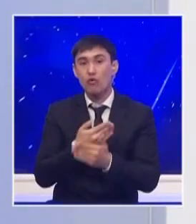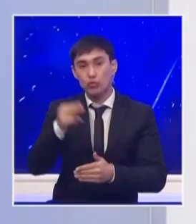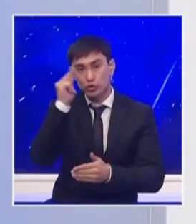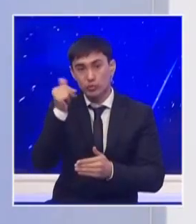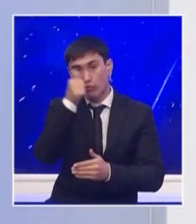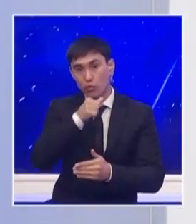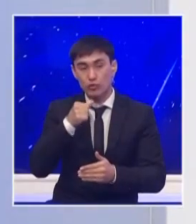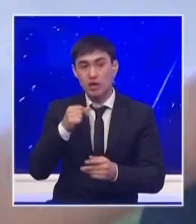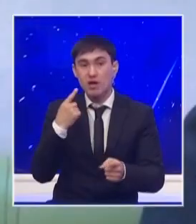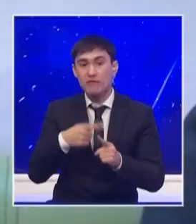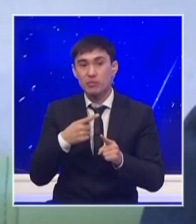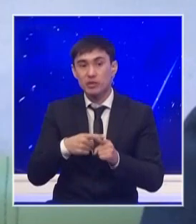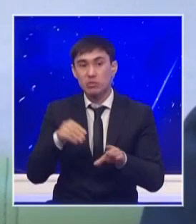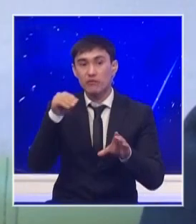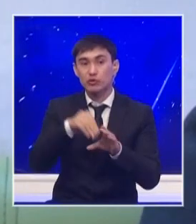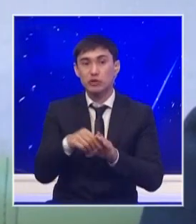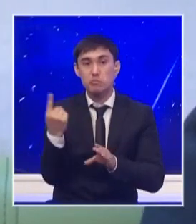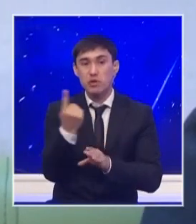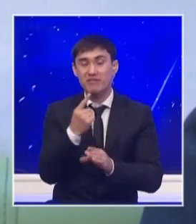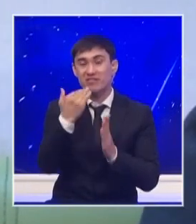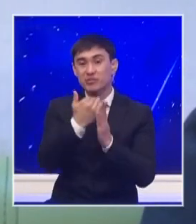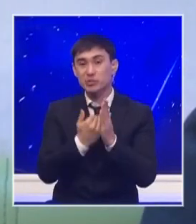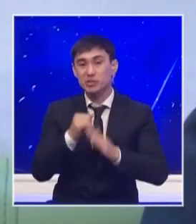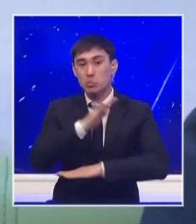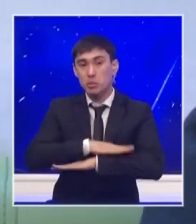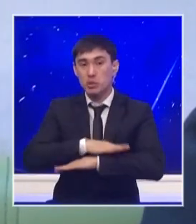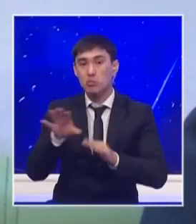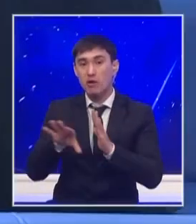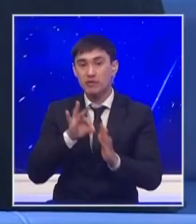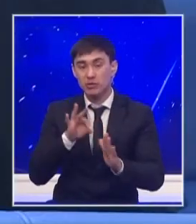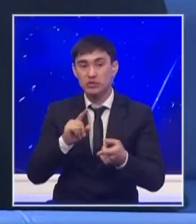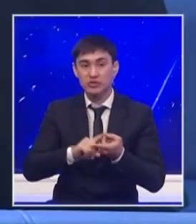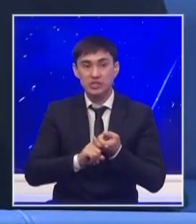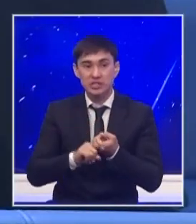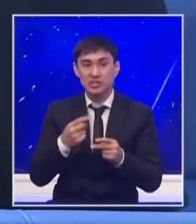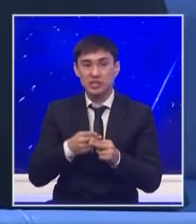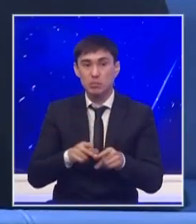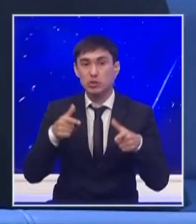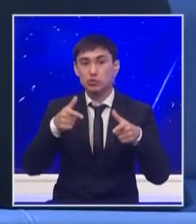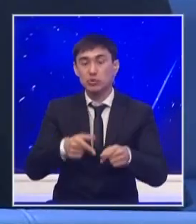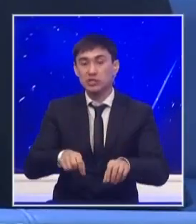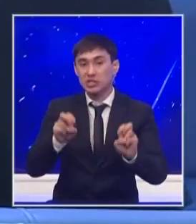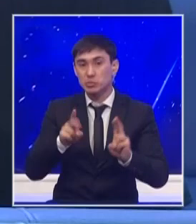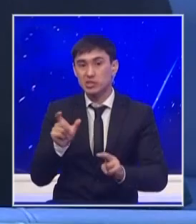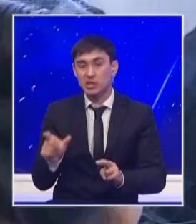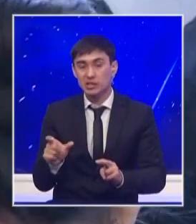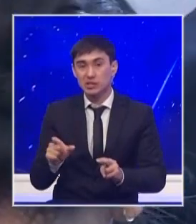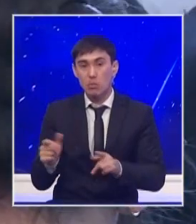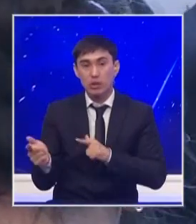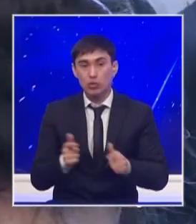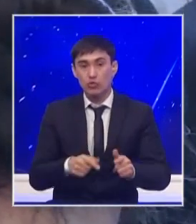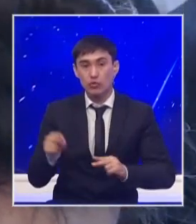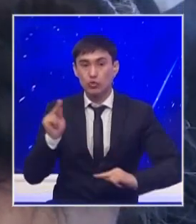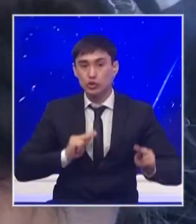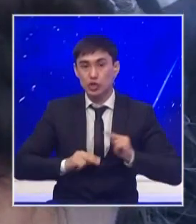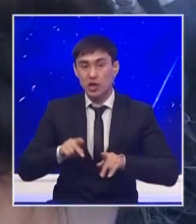учебного года информатика была включена впервые в Список предметов по выбору в связи с этим поступающей на специальности подготовка